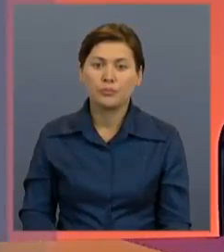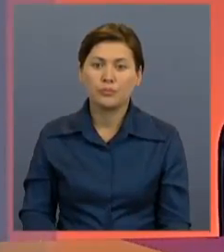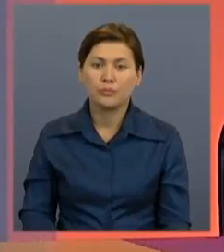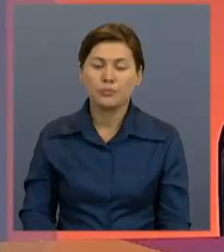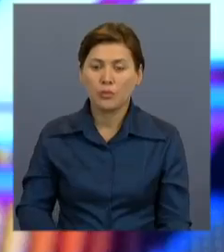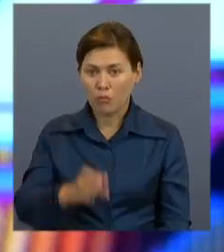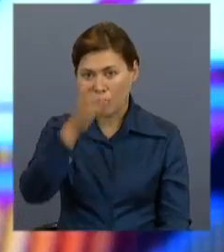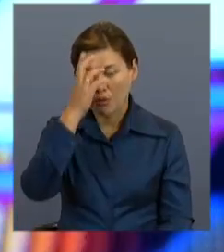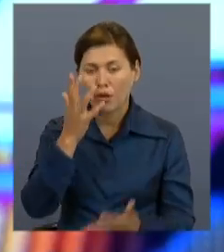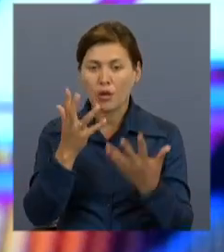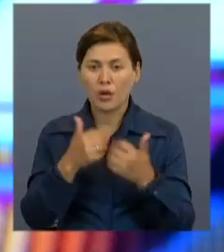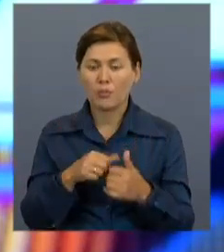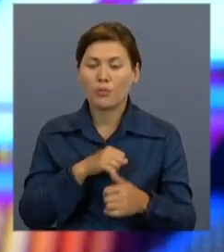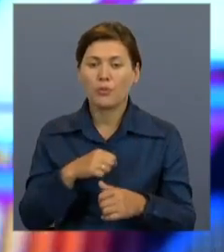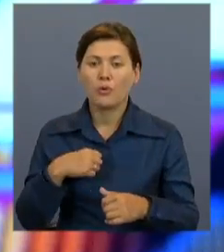мемлекеттің есебінен және